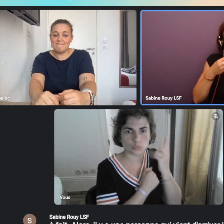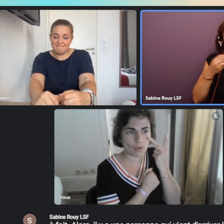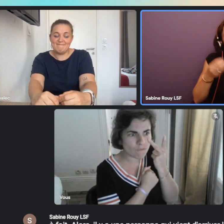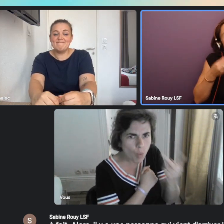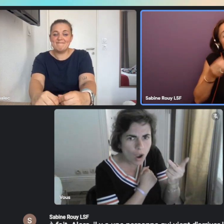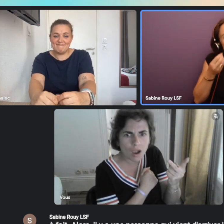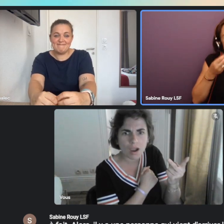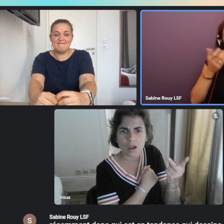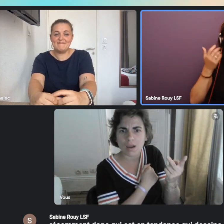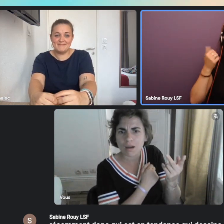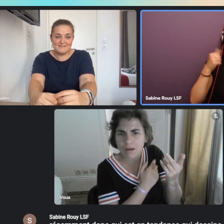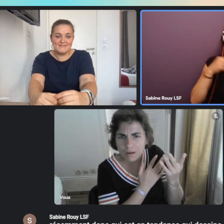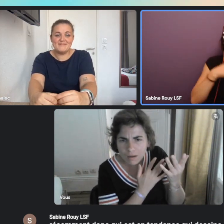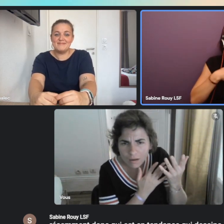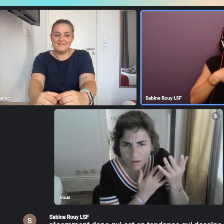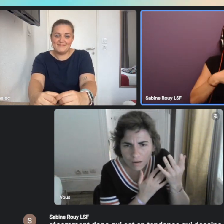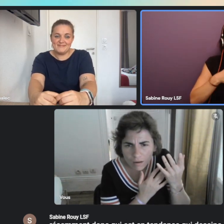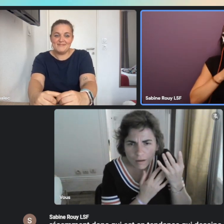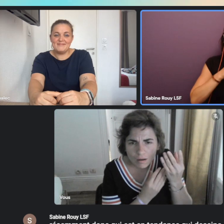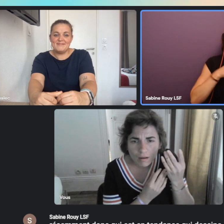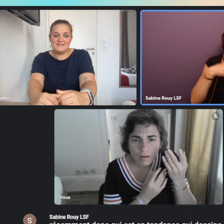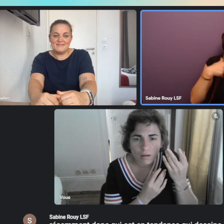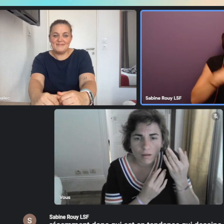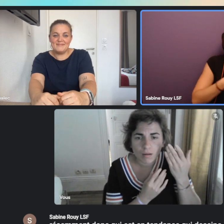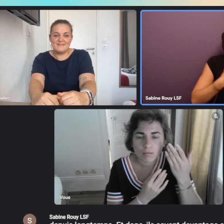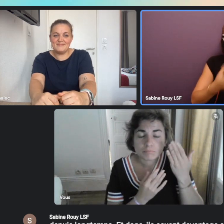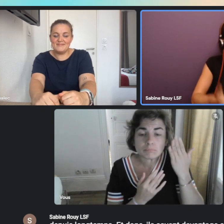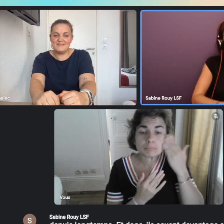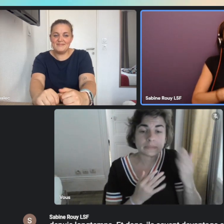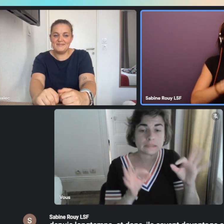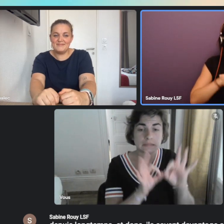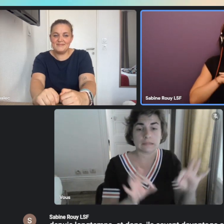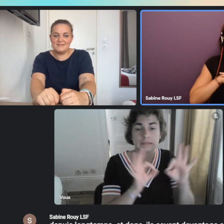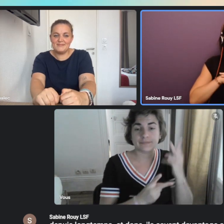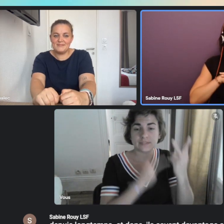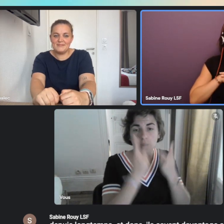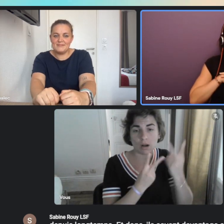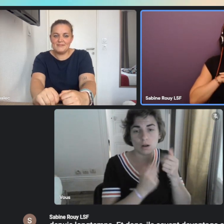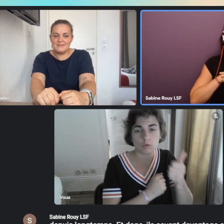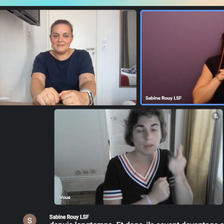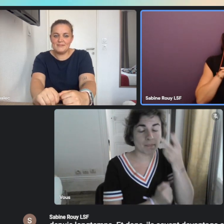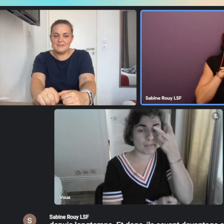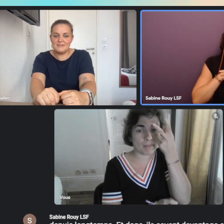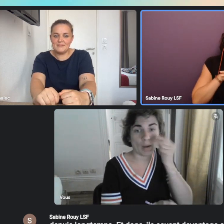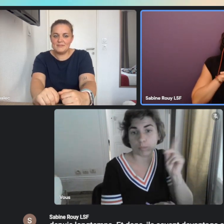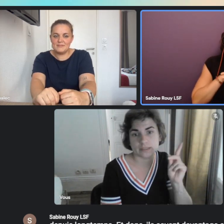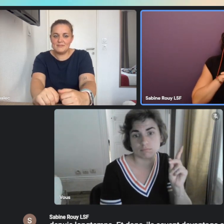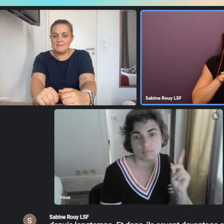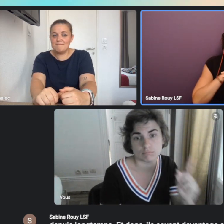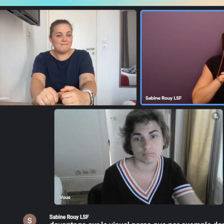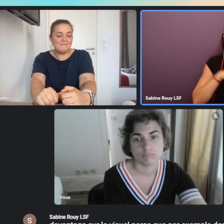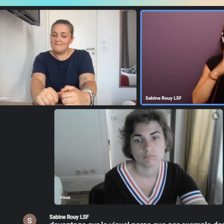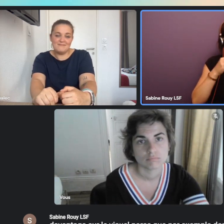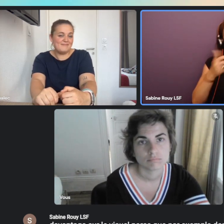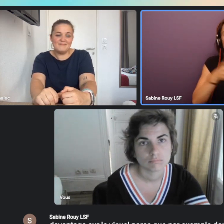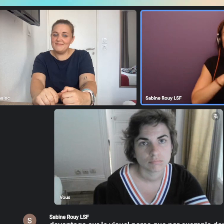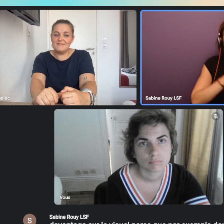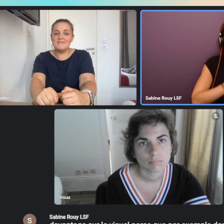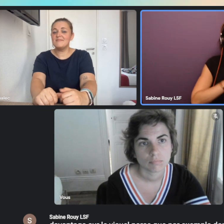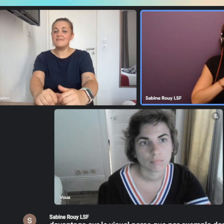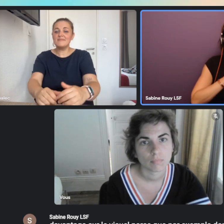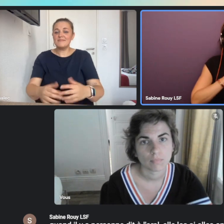elle s'en souvient pas forcément, alors que via le visuel, elle va s'en souvenir. Ça va l'aider à mémoriser. S'il y a pas de visuel, elle-même va pas